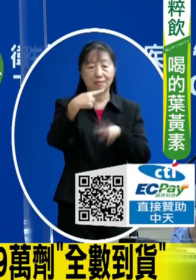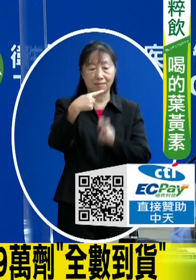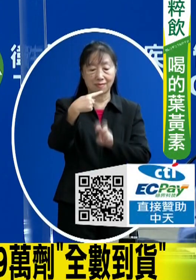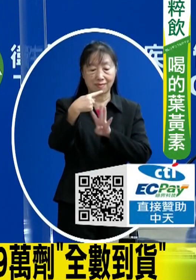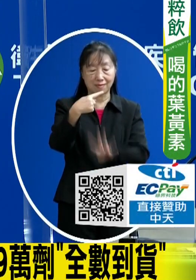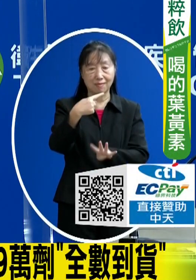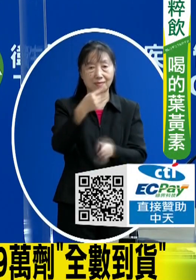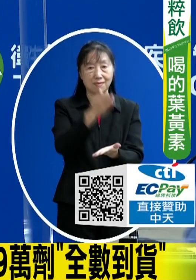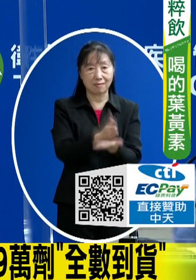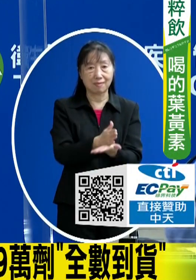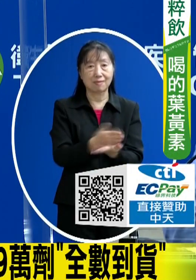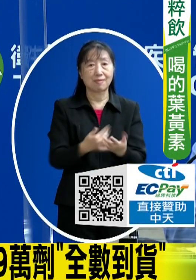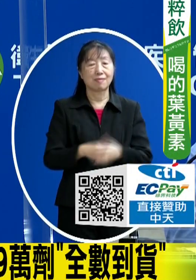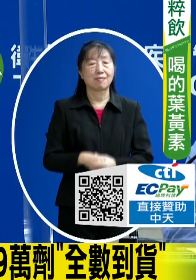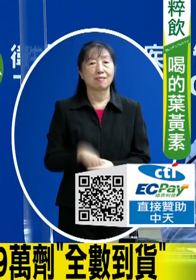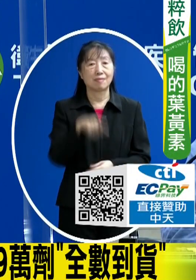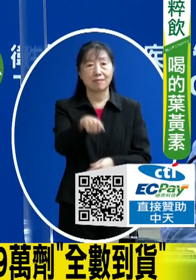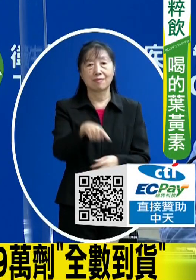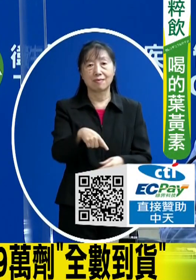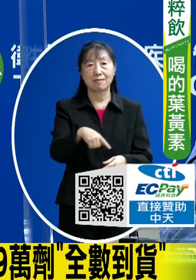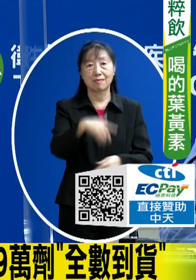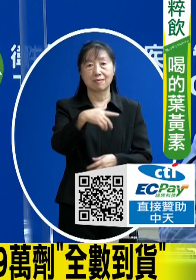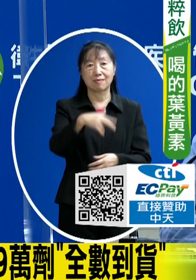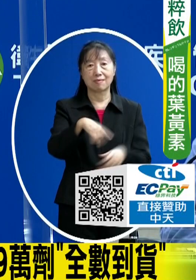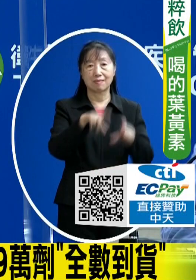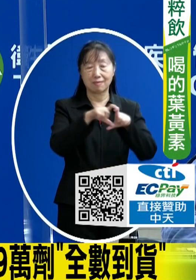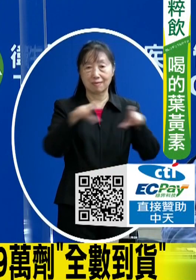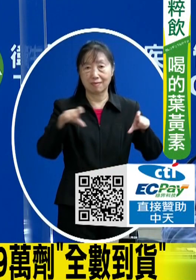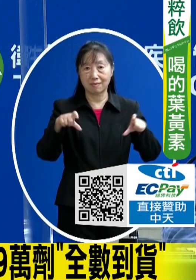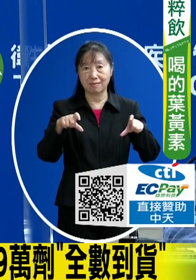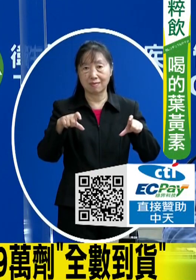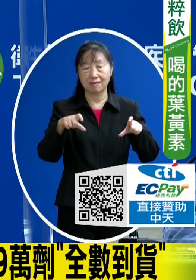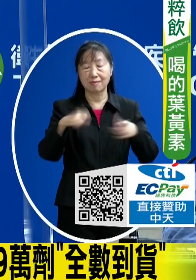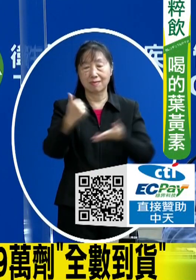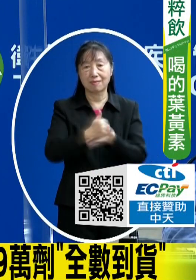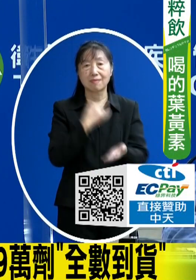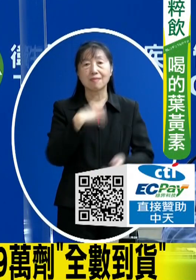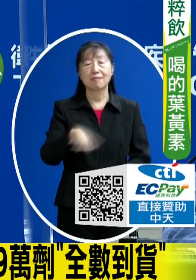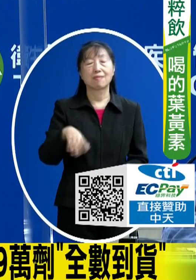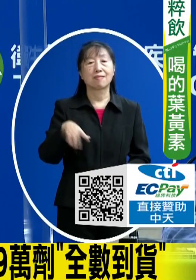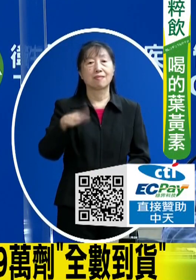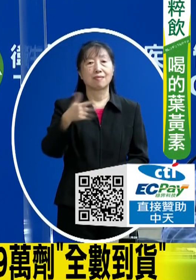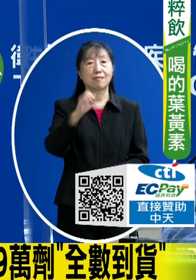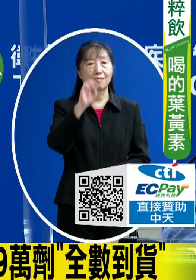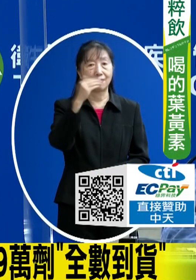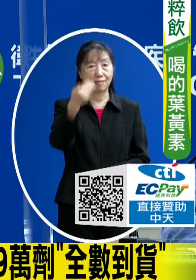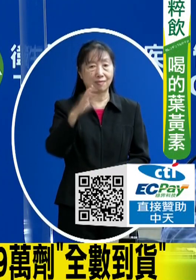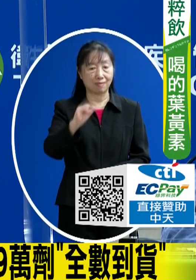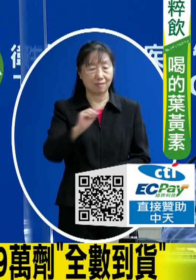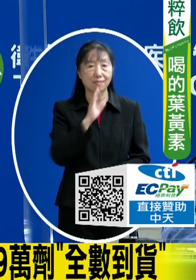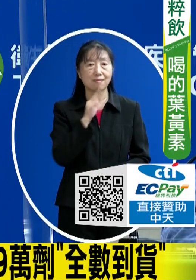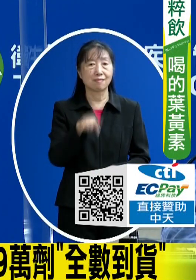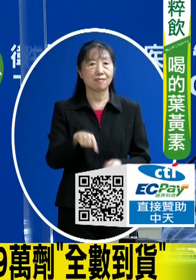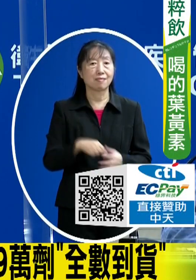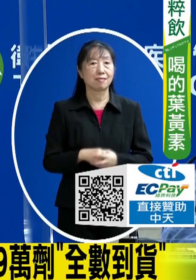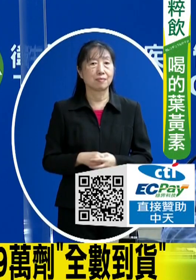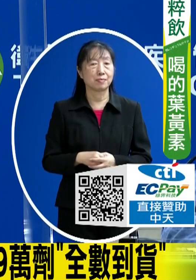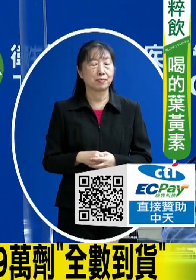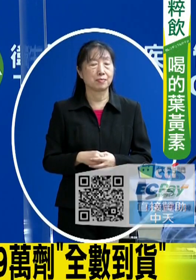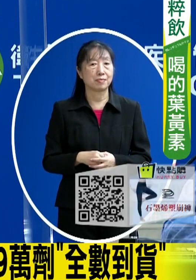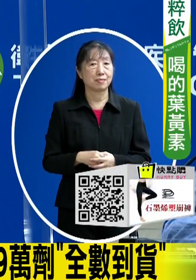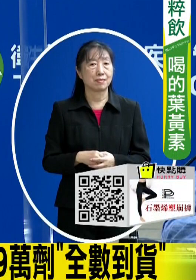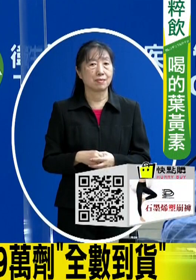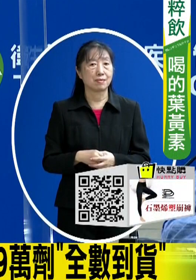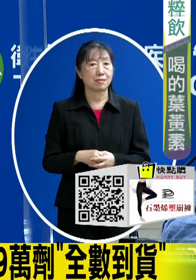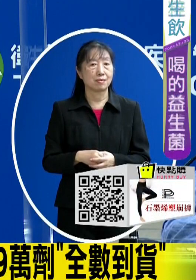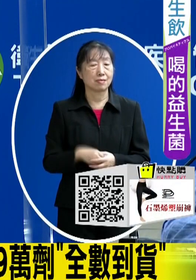2022年1月24号。那这批疫苗到货之后总计是609万。那